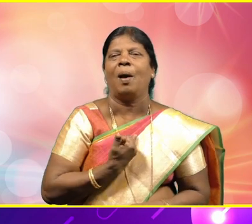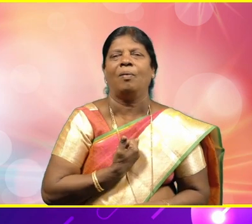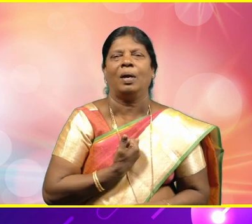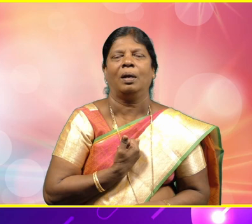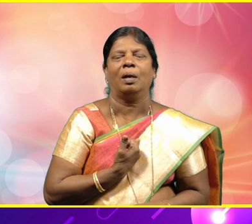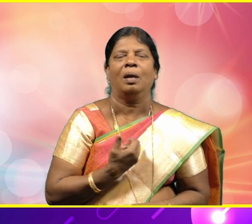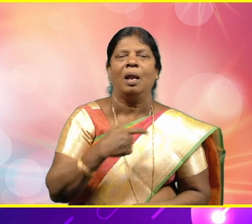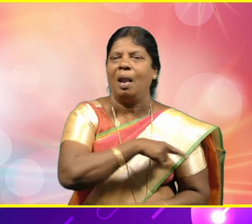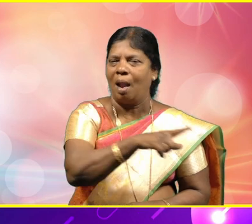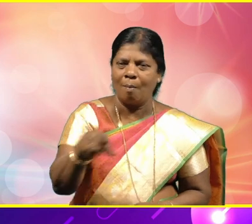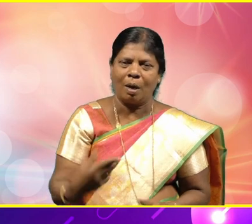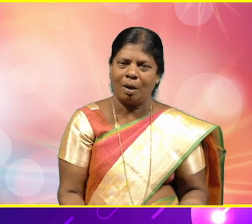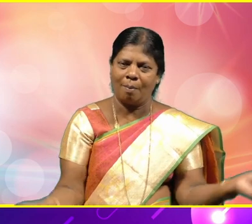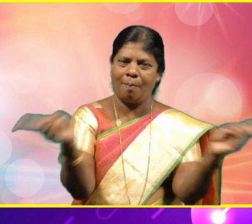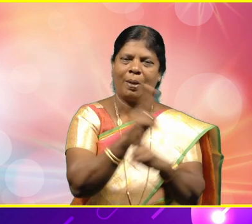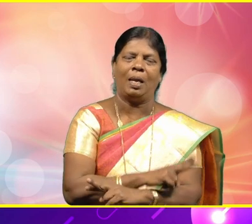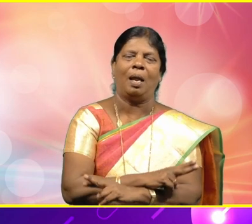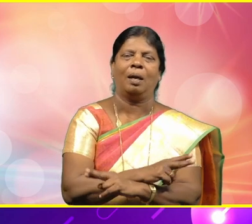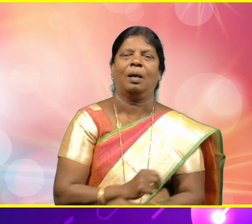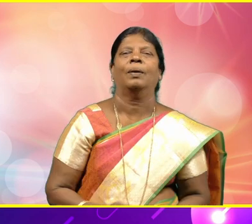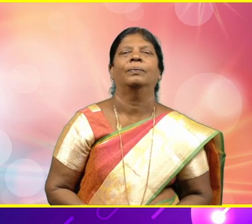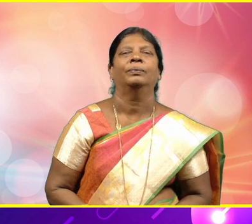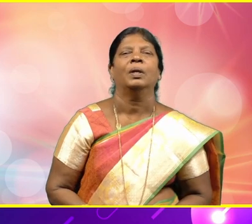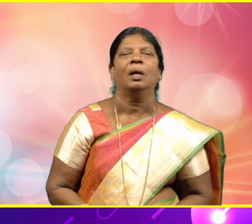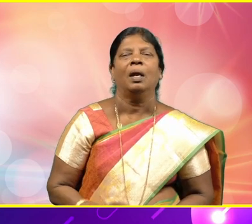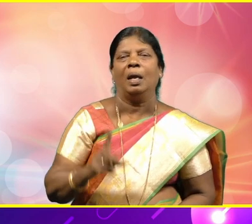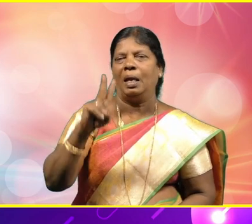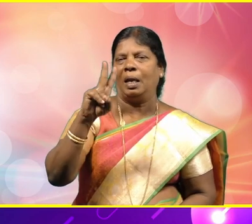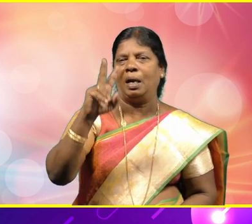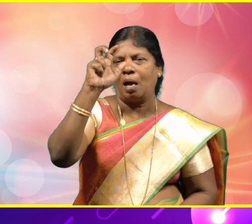நம்முடைய பாவங்களுக்காக நமக்கு பதிலாக